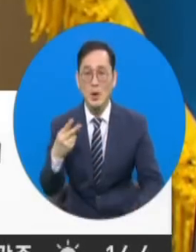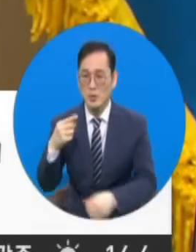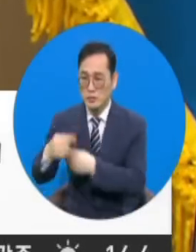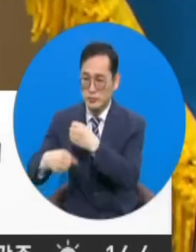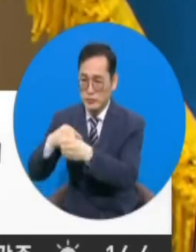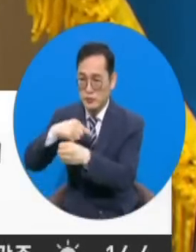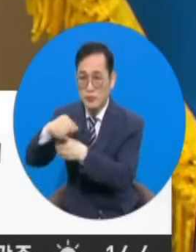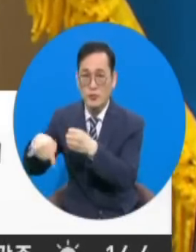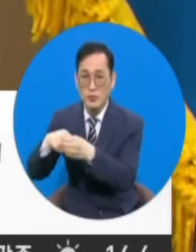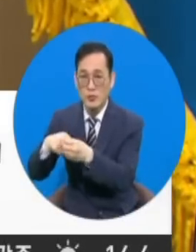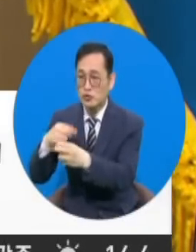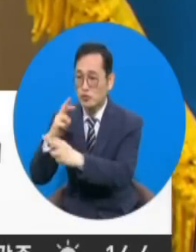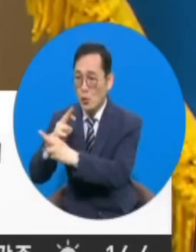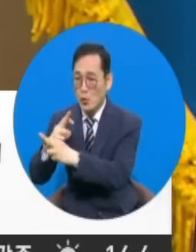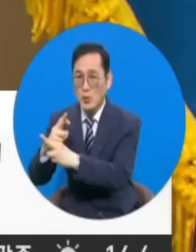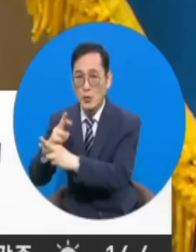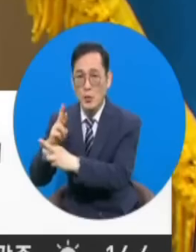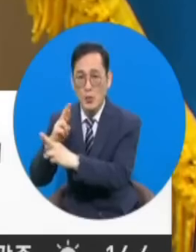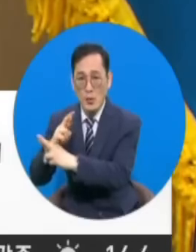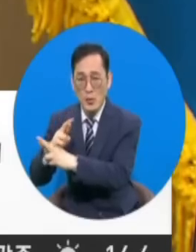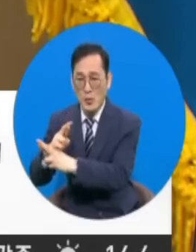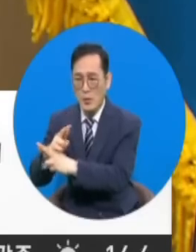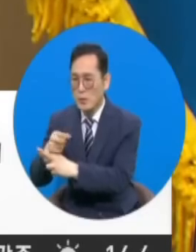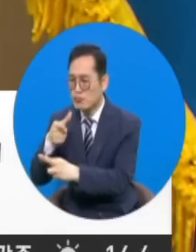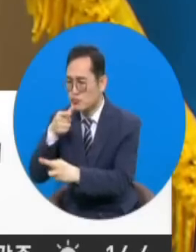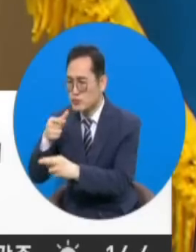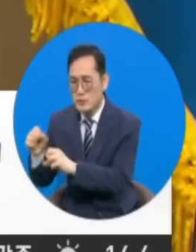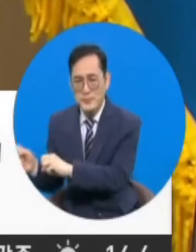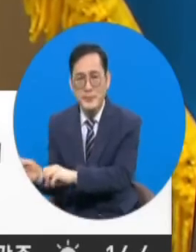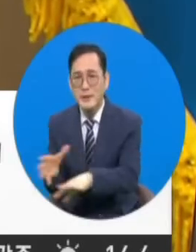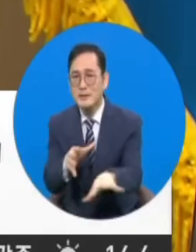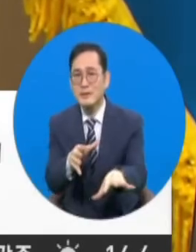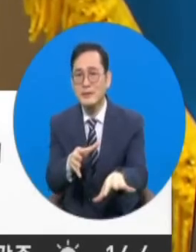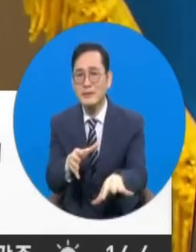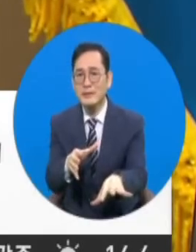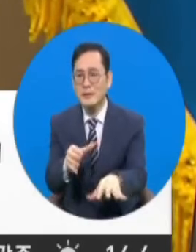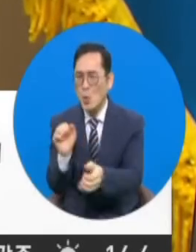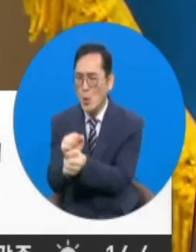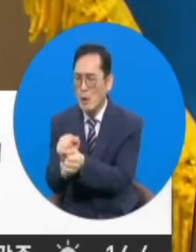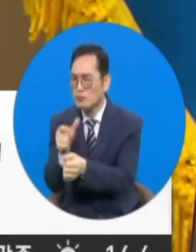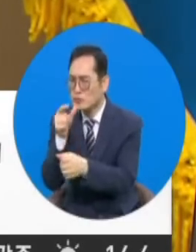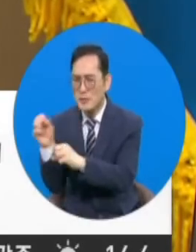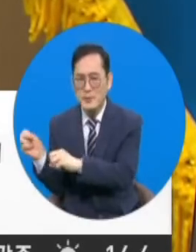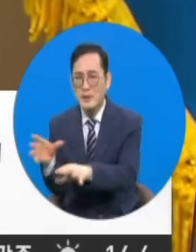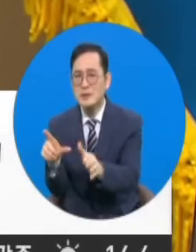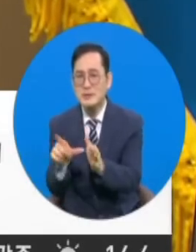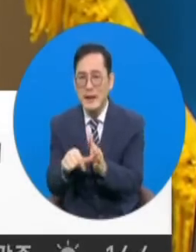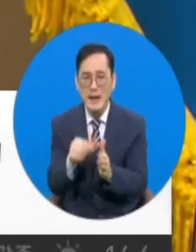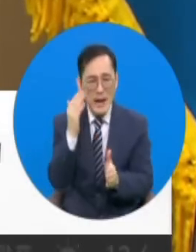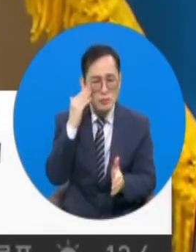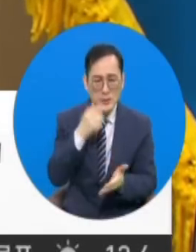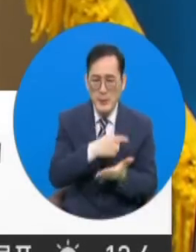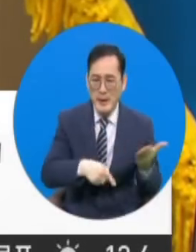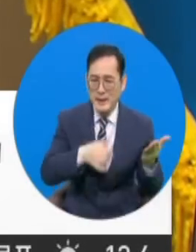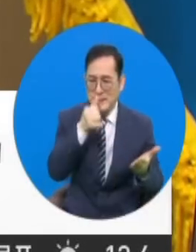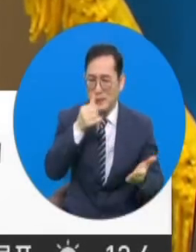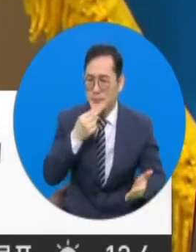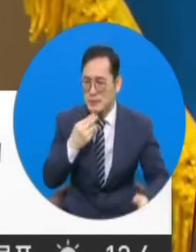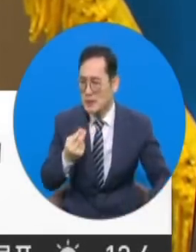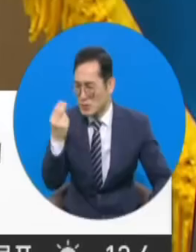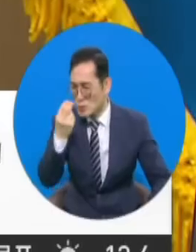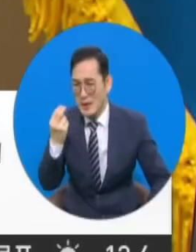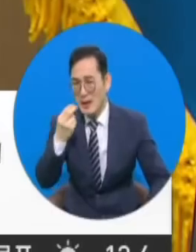오염수 처리에 관하여 우리 전문가로 구성된 현저한 현장 시찰단을